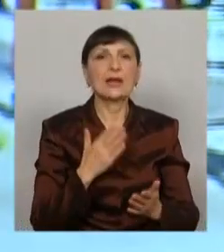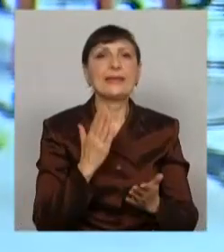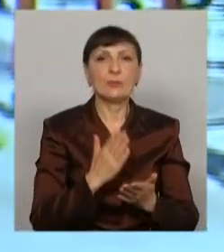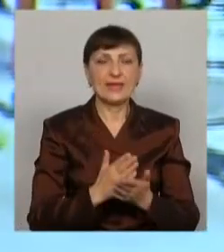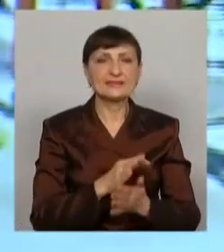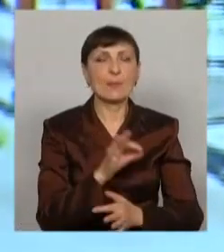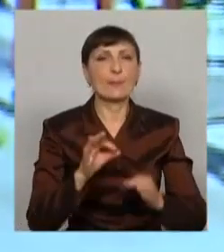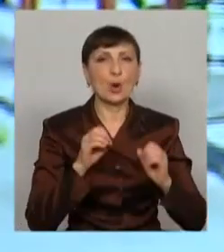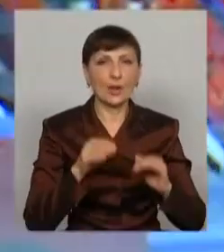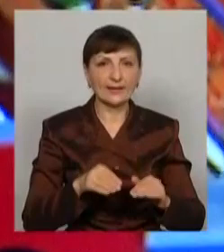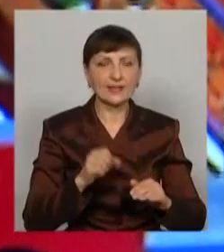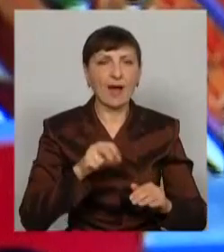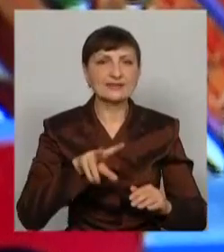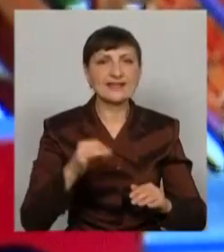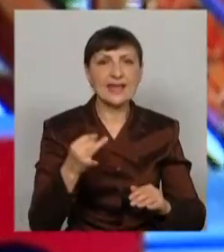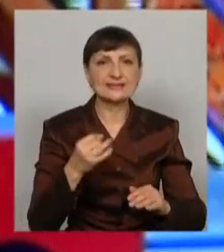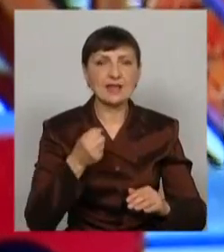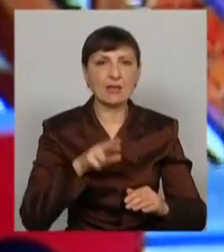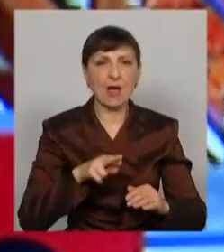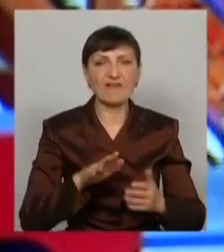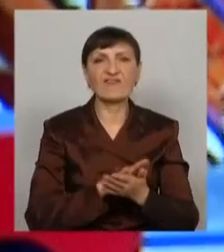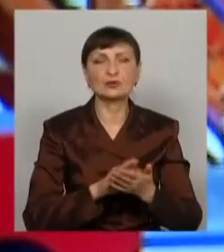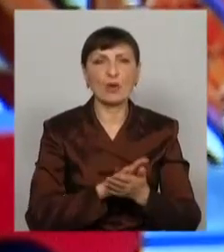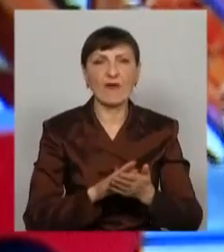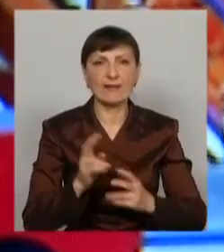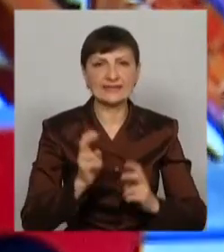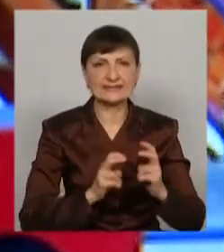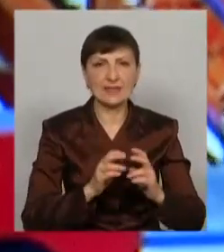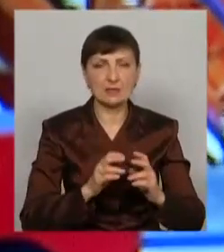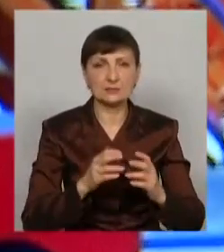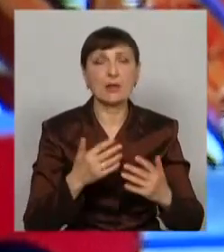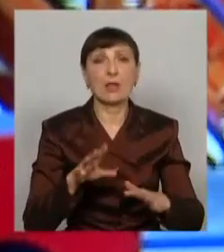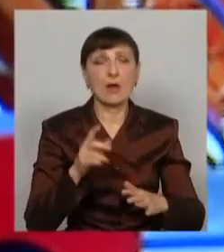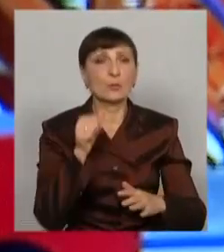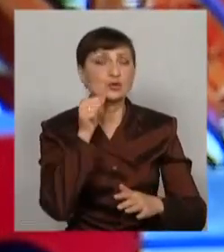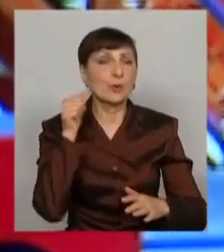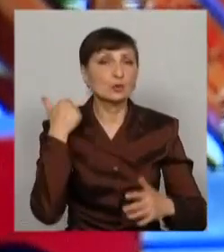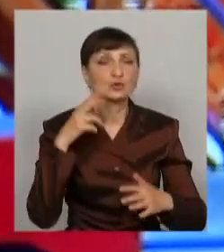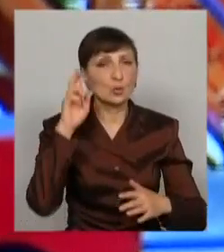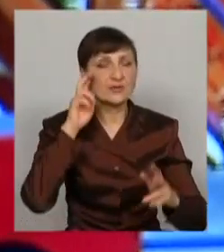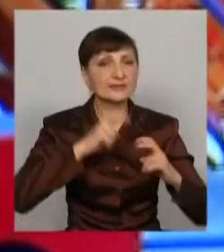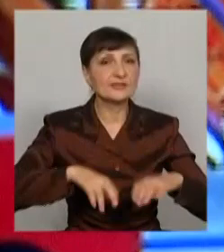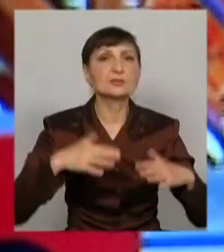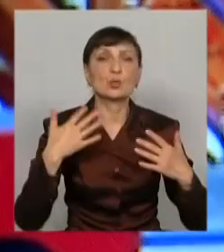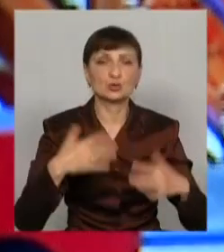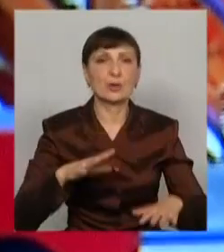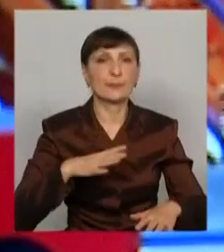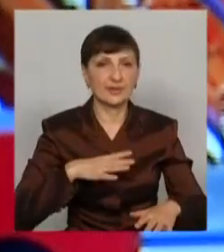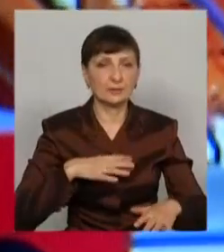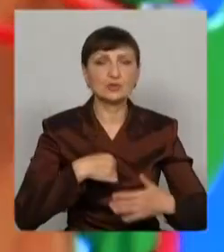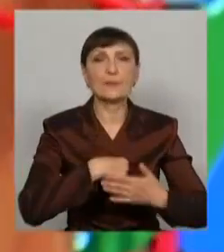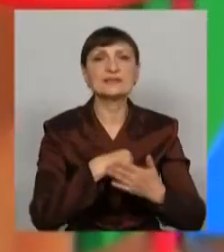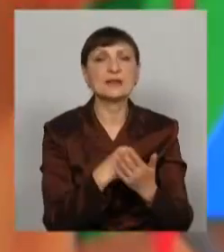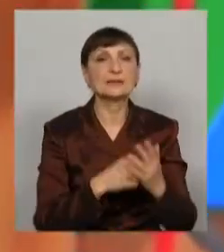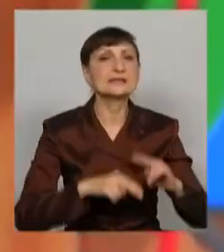имеется проект Ахсайская фильтровальная станция. Он в текущем году прошел государственную экспертизу. Определена